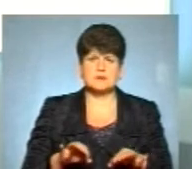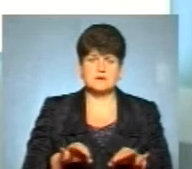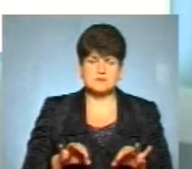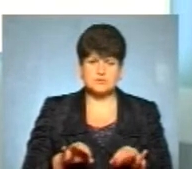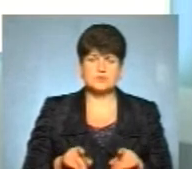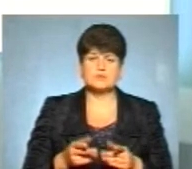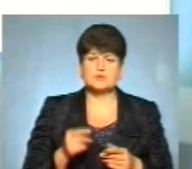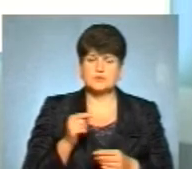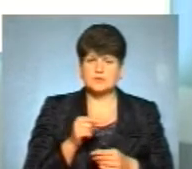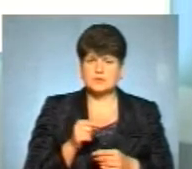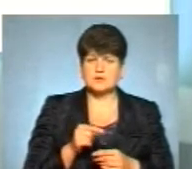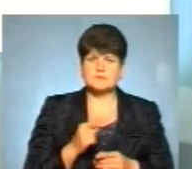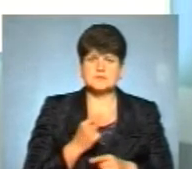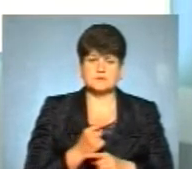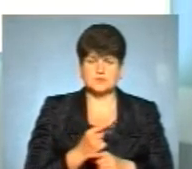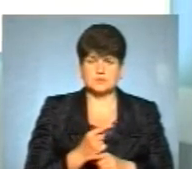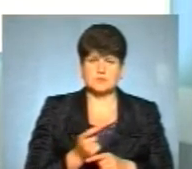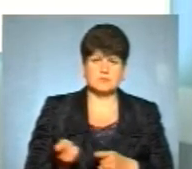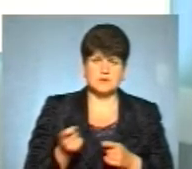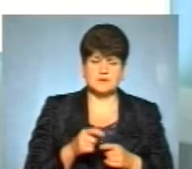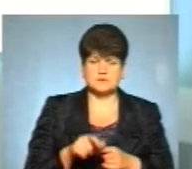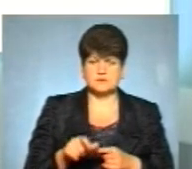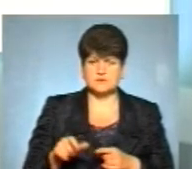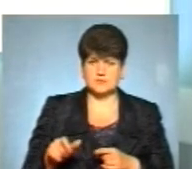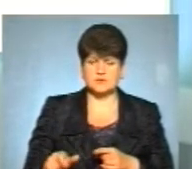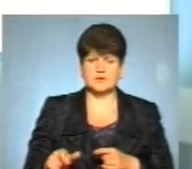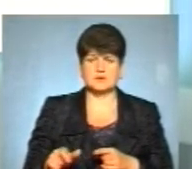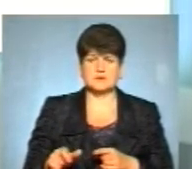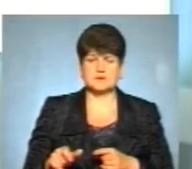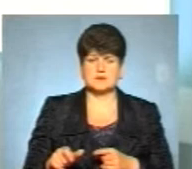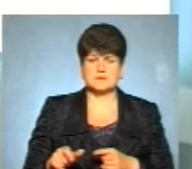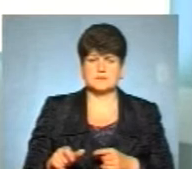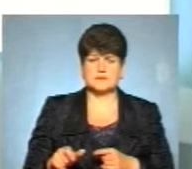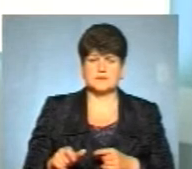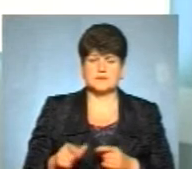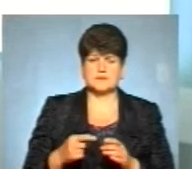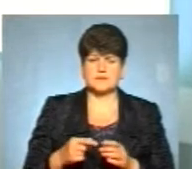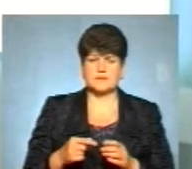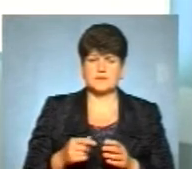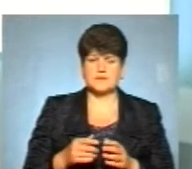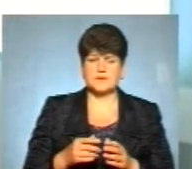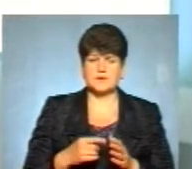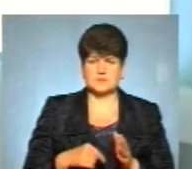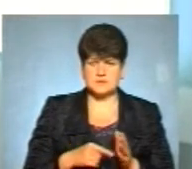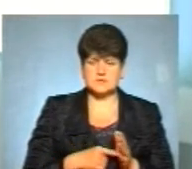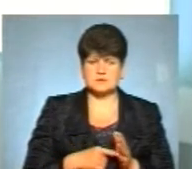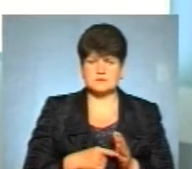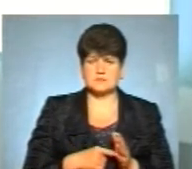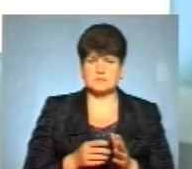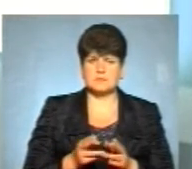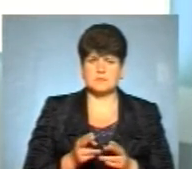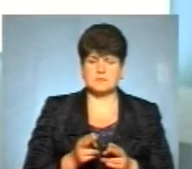то звичайно заборонити перевезення пасажирів в транспортних засобах міста Тернополя, міських транспортних засобах